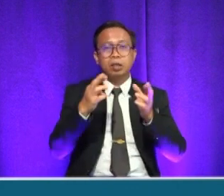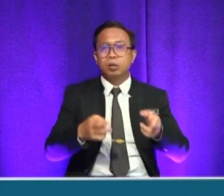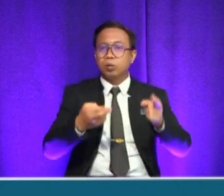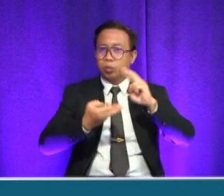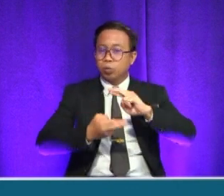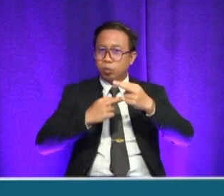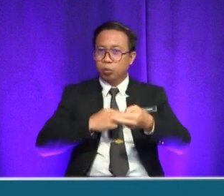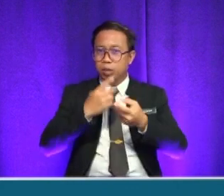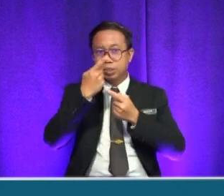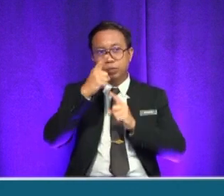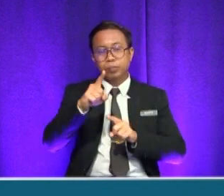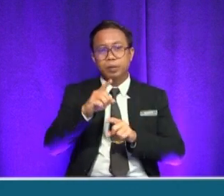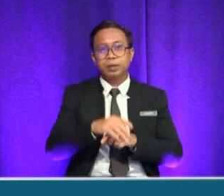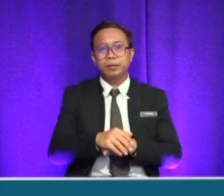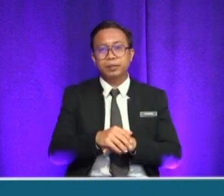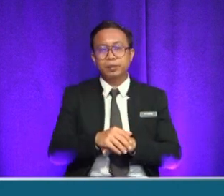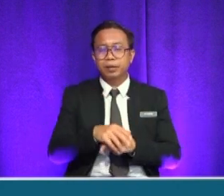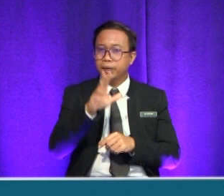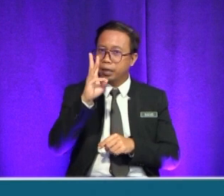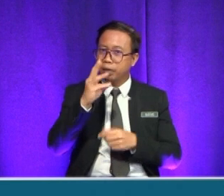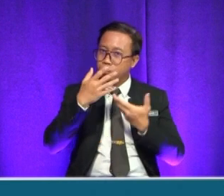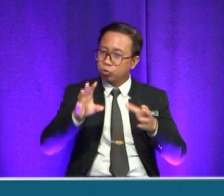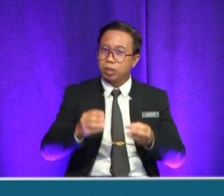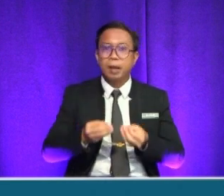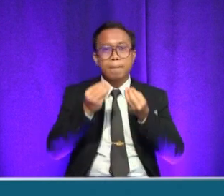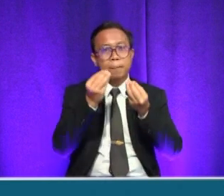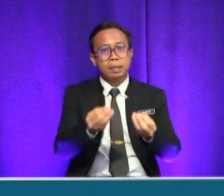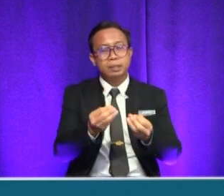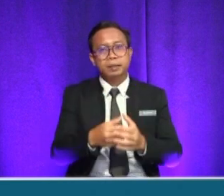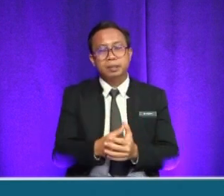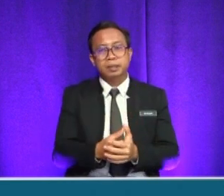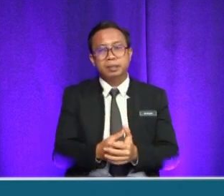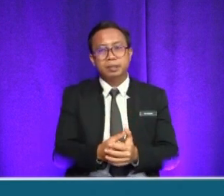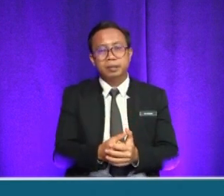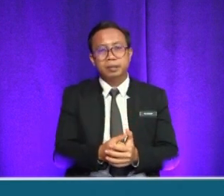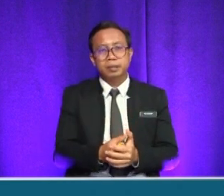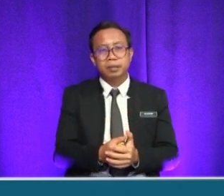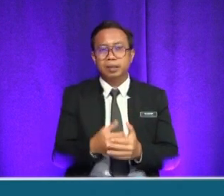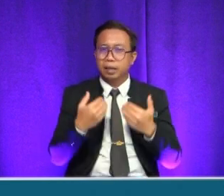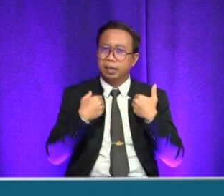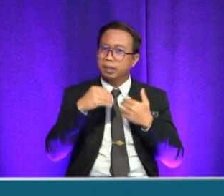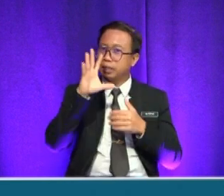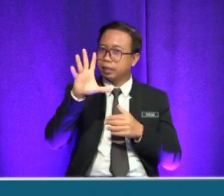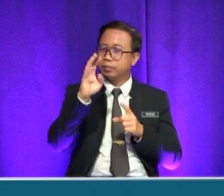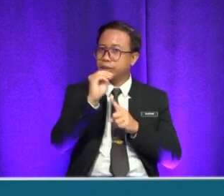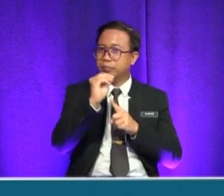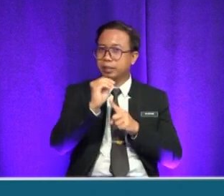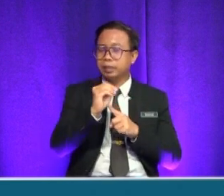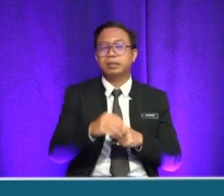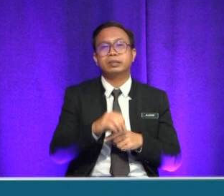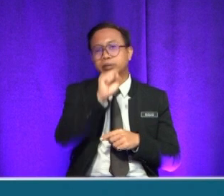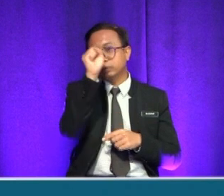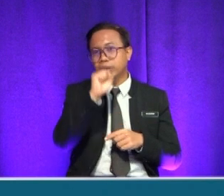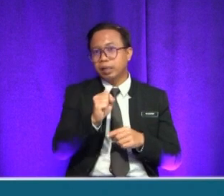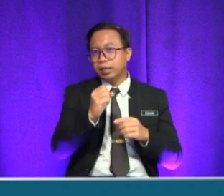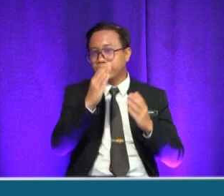jawapan. Okey, langkah 6 telah diberikan. Okey, jadi dekat sini ada 5 markah. Ini adalah soalan bahagian